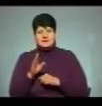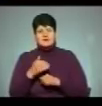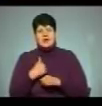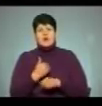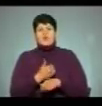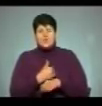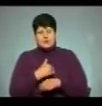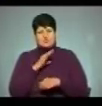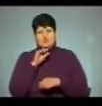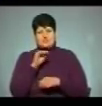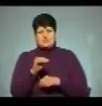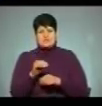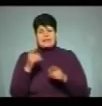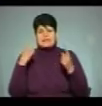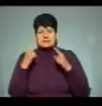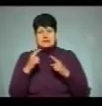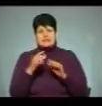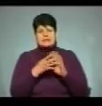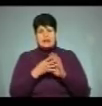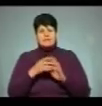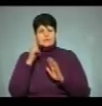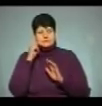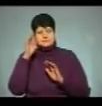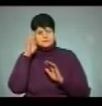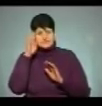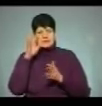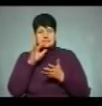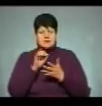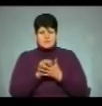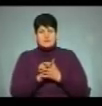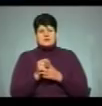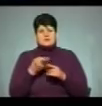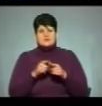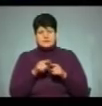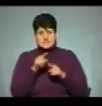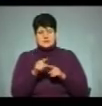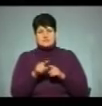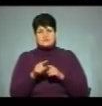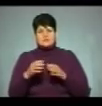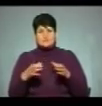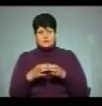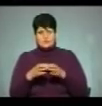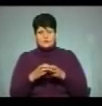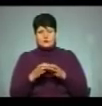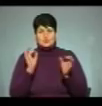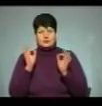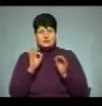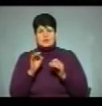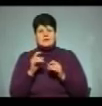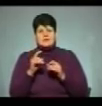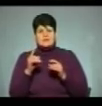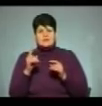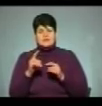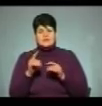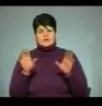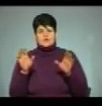казки. 9-річний Іван Сушко, який 3 роки займається у студії «Мельпомена», озвучував казки «Хрущик» та «Листоноша». «Сонечко,